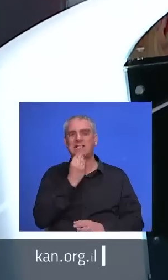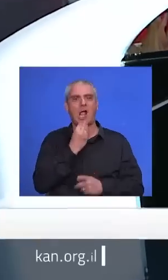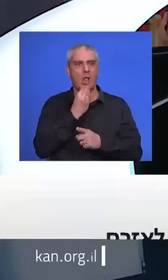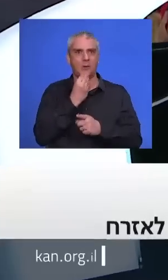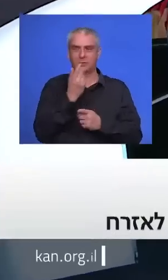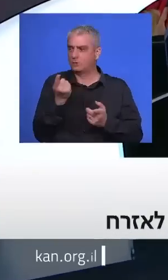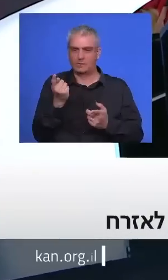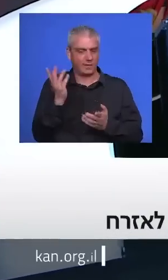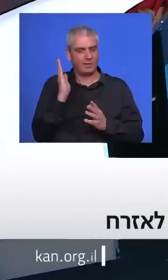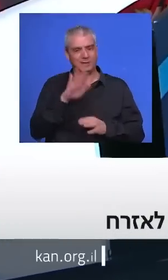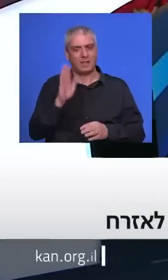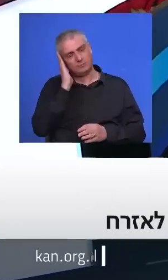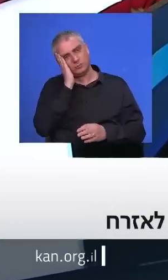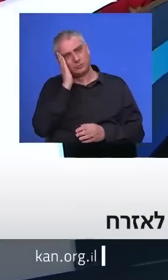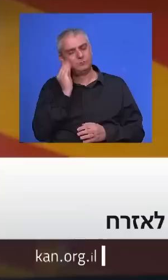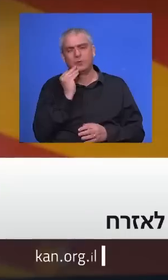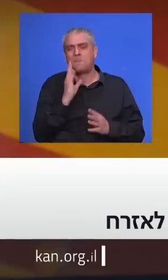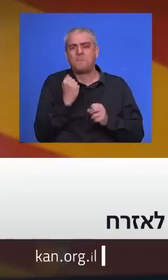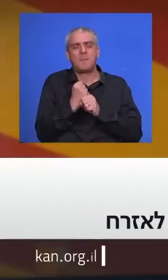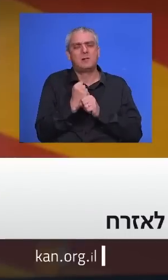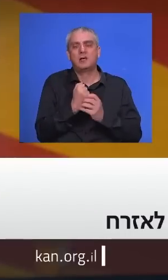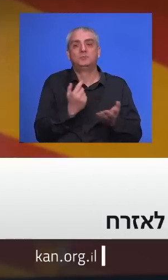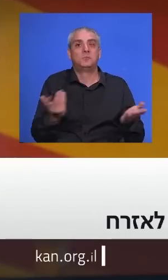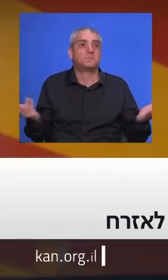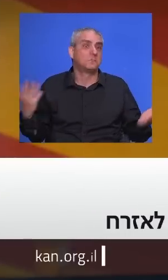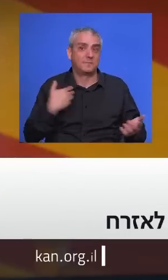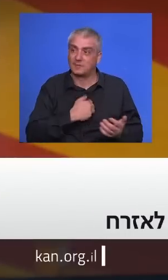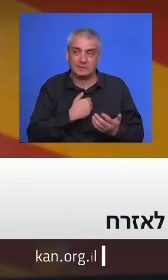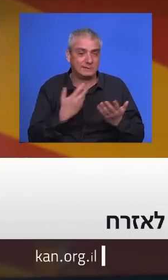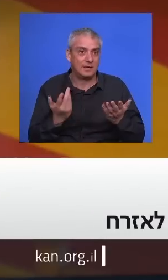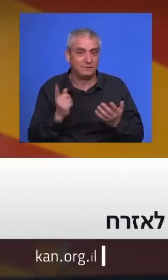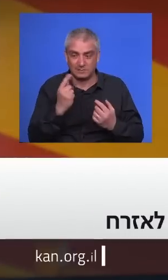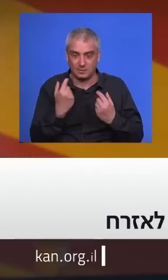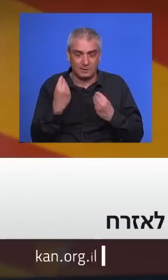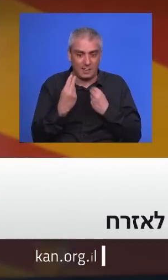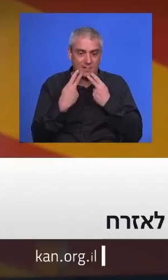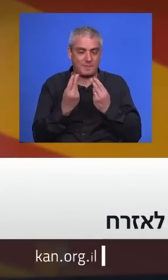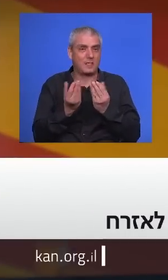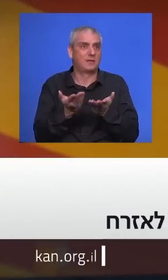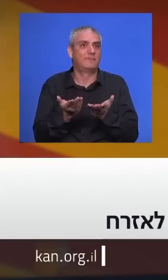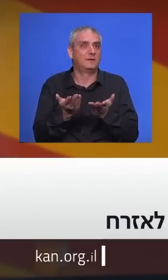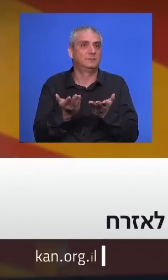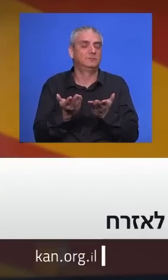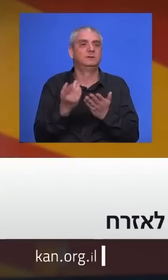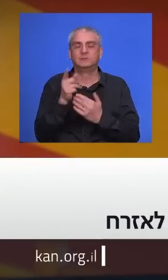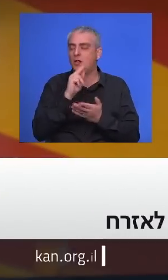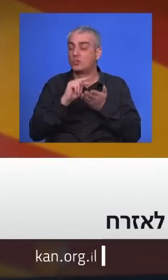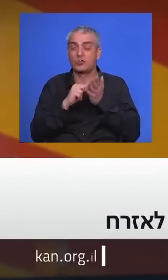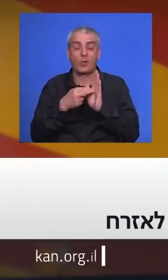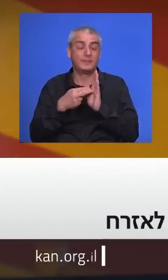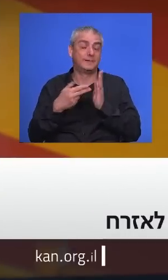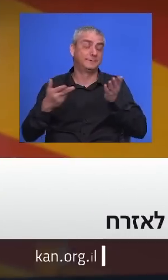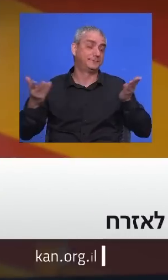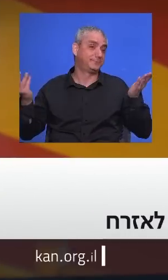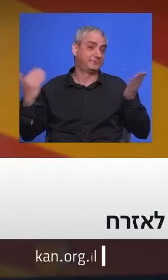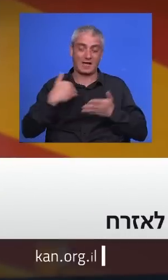שנת הצהריים של הילדים האלה. מה בדיוק הם יעשו? אני מצטער שאני יורד לרזולוציות כאלה, אבל צריך לתת בסוף מענה לדבר הזה. בקיצור, מדובר פה בתוכנית שהיא, את יודעת, לחלק